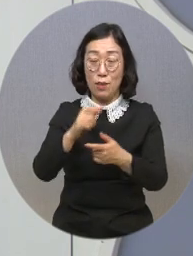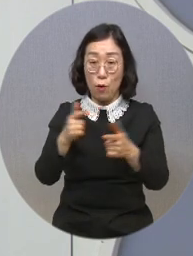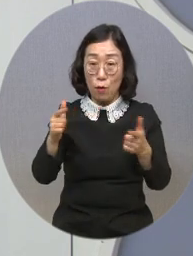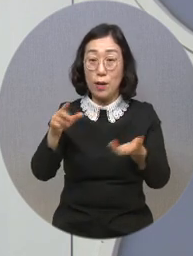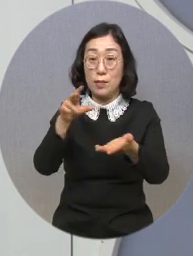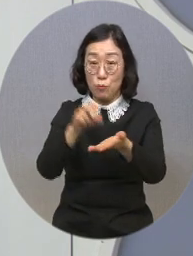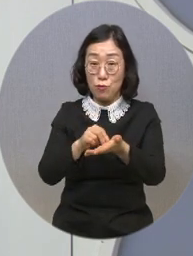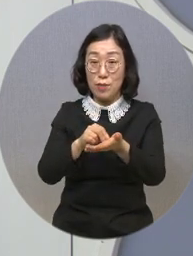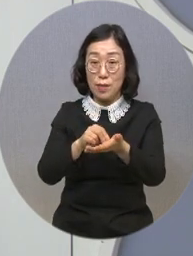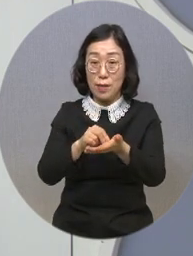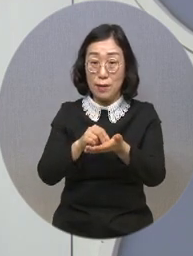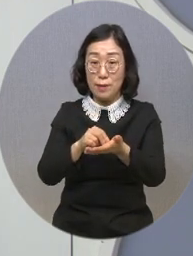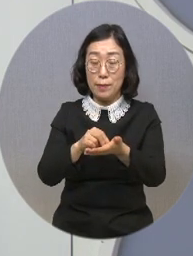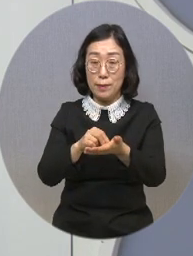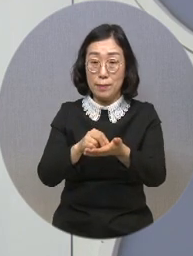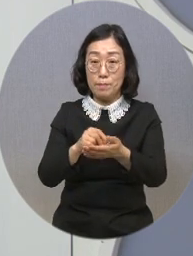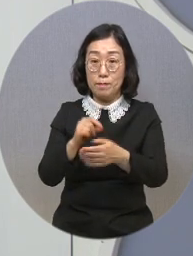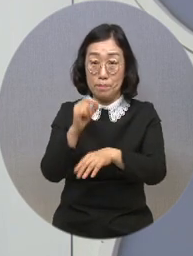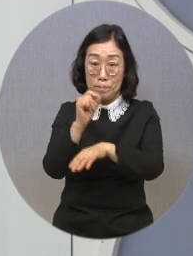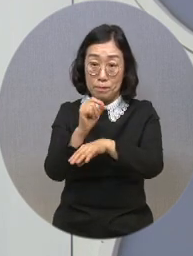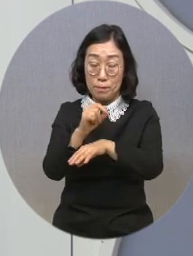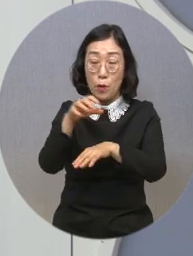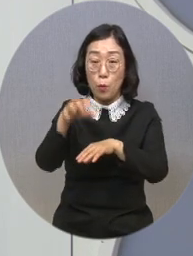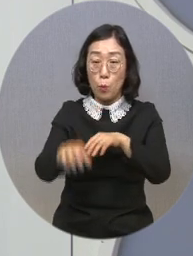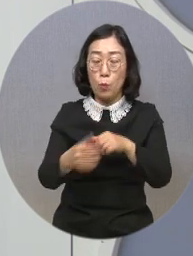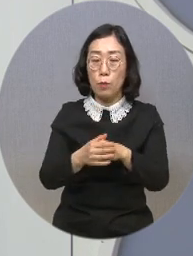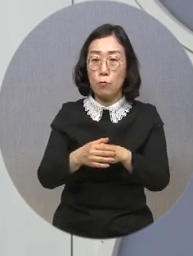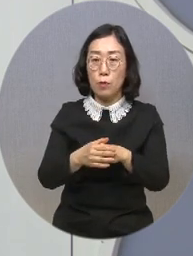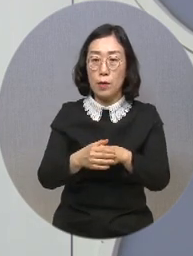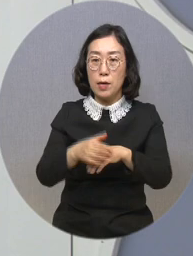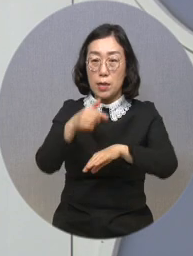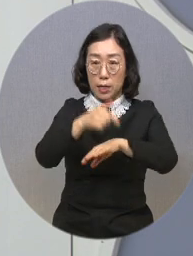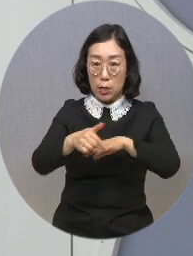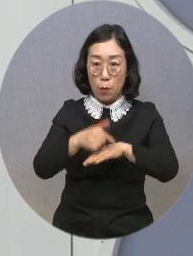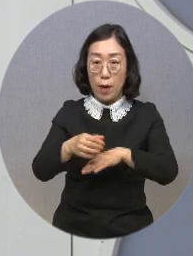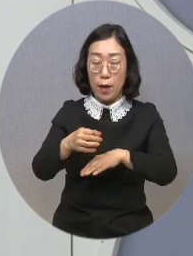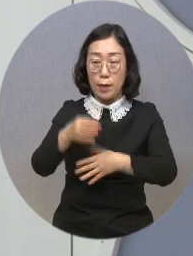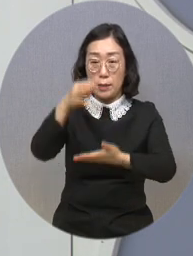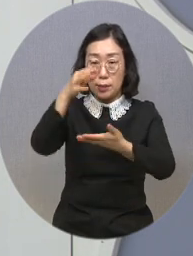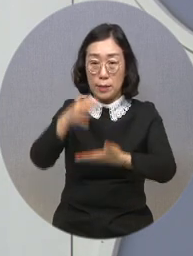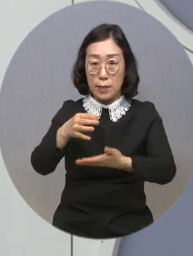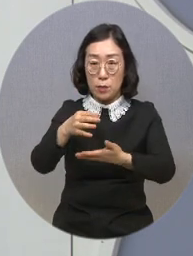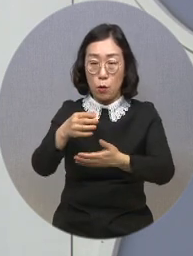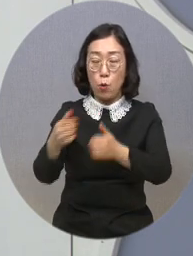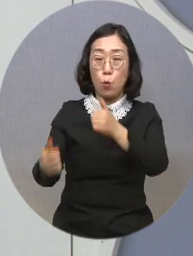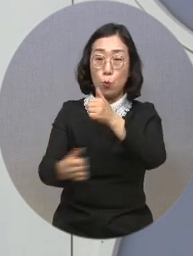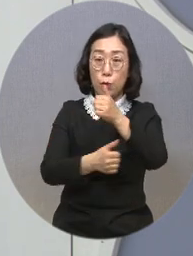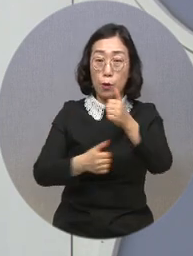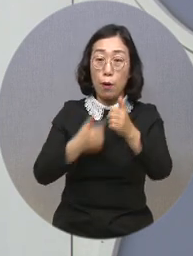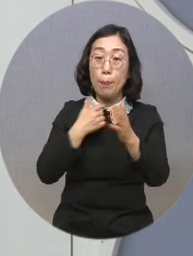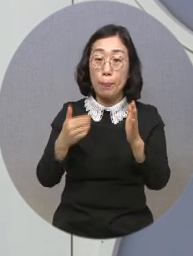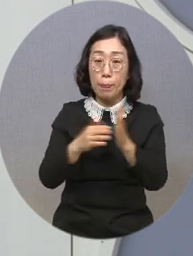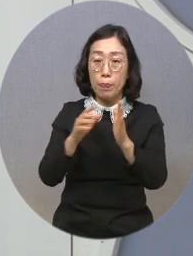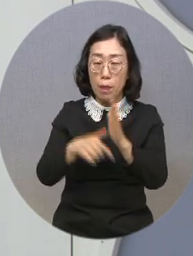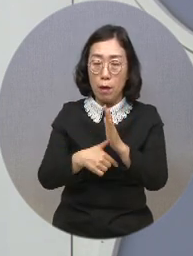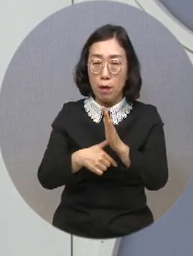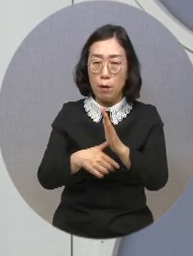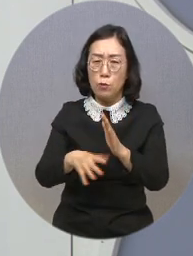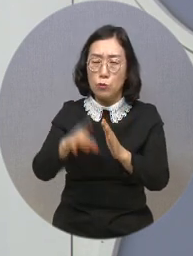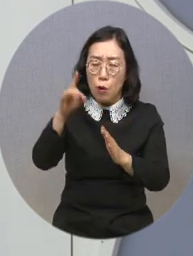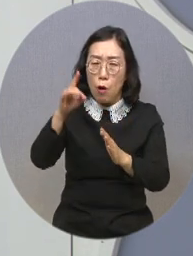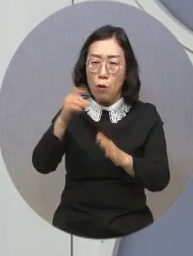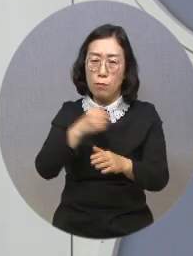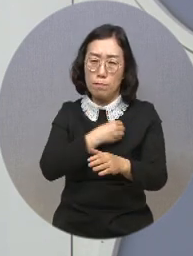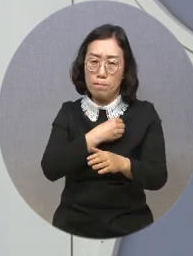다룹니다. 제가 기획재정위원회를 하면서 제일 기억에 남는 것은 제가 초선 의원